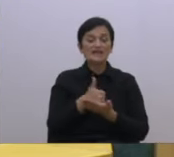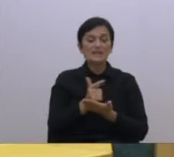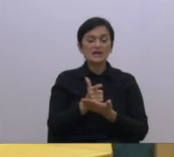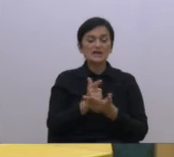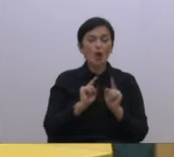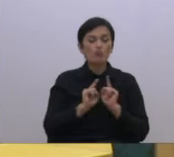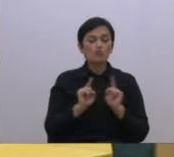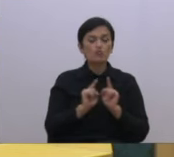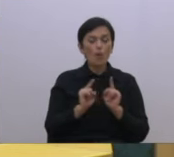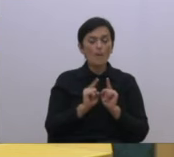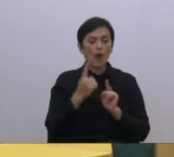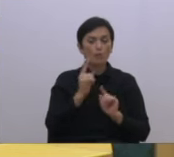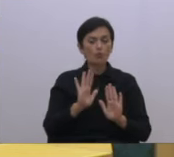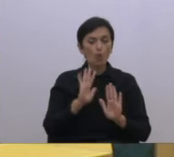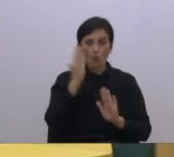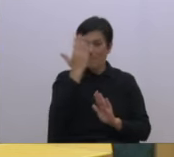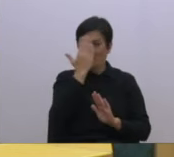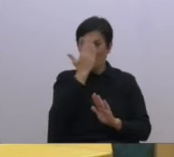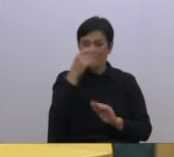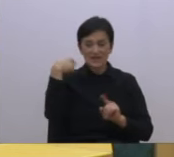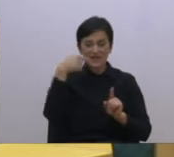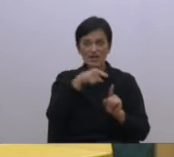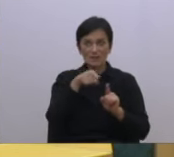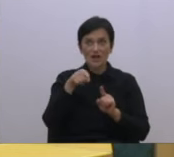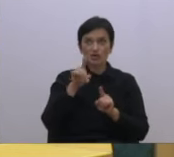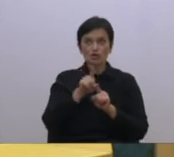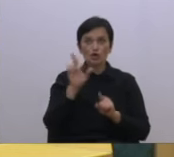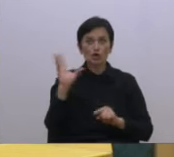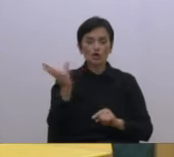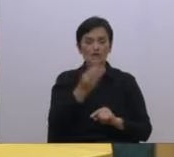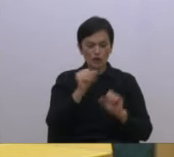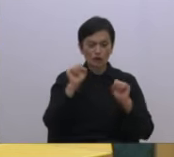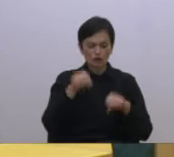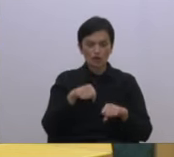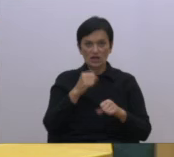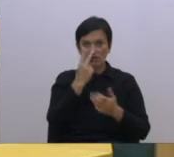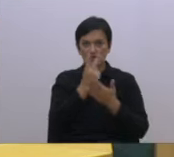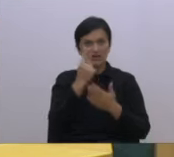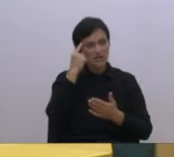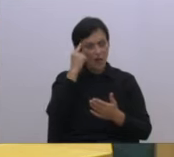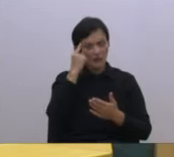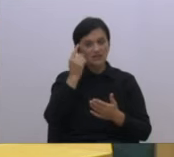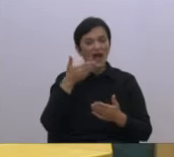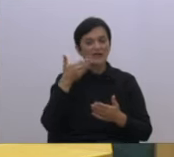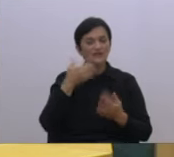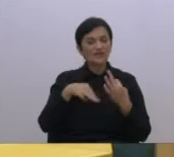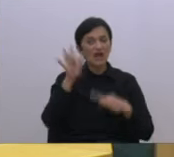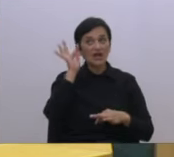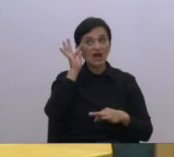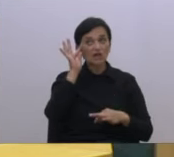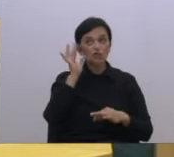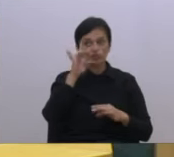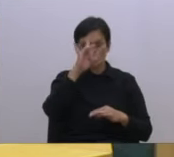პროპაგანდა ფილმების მეშვეობით, არამედ ინცესტი. და ახლა ყველას შეგიძლია დაფიქრდეთ და ძალიან ადვილად გაიხსენებთ